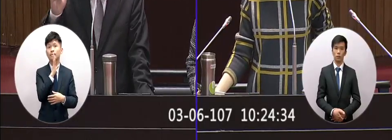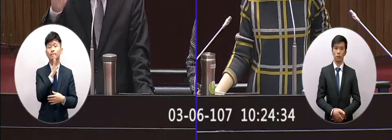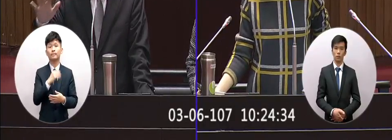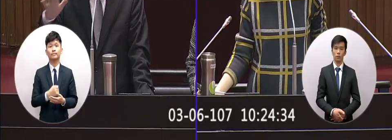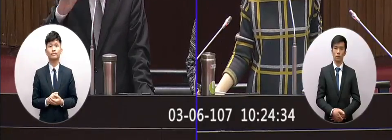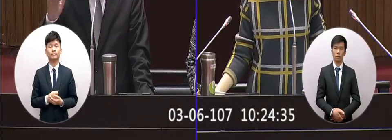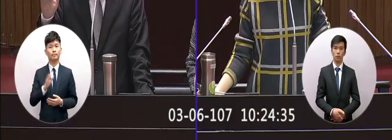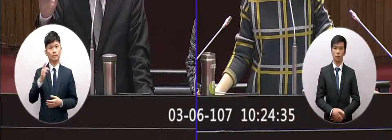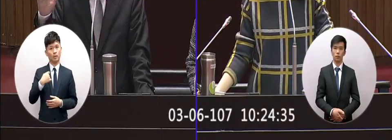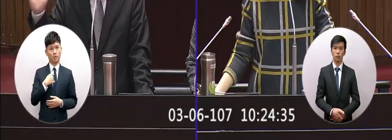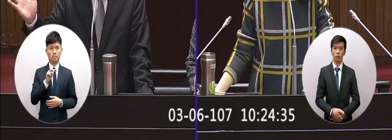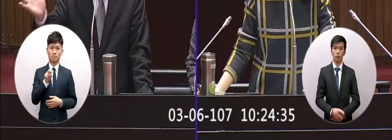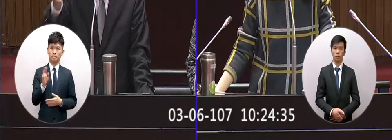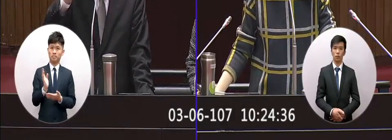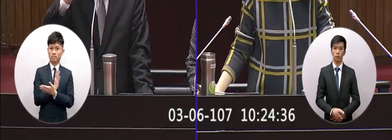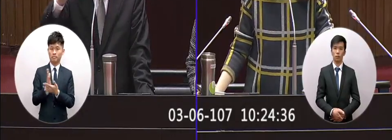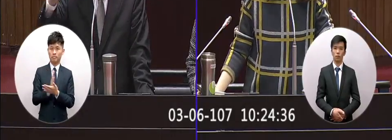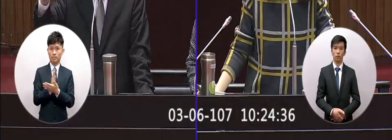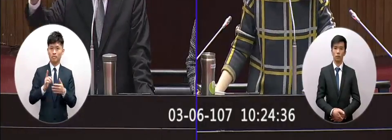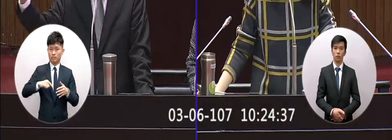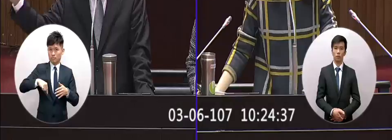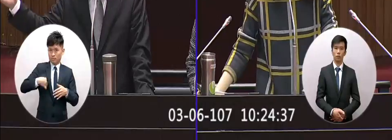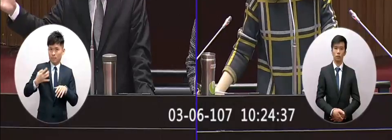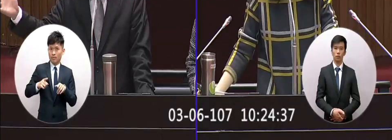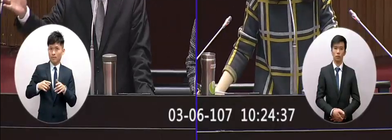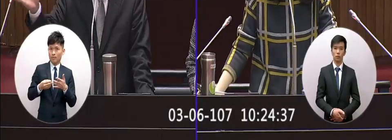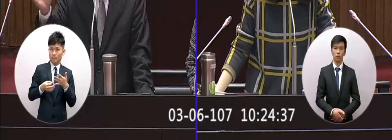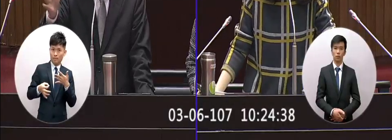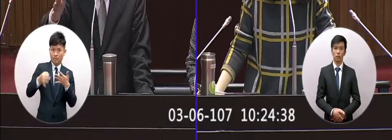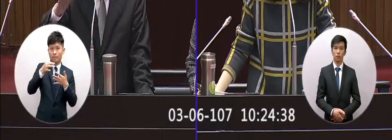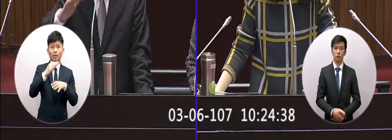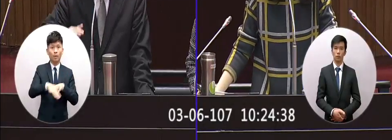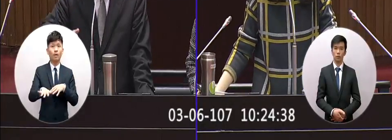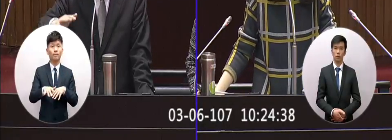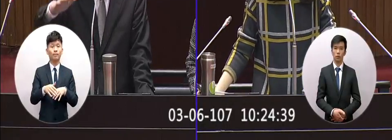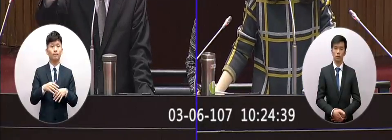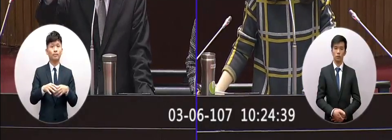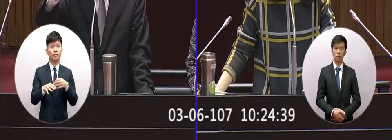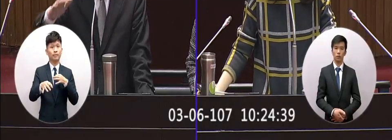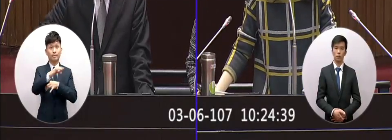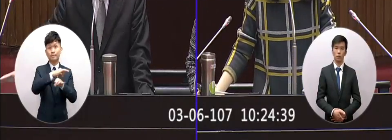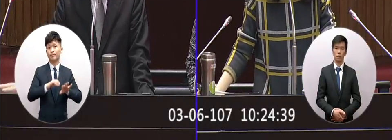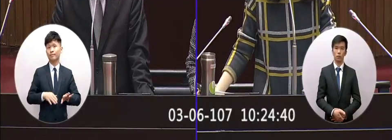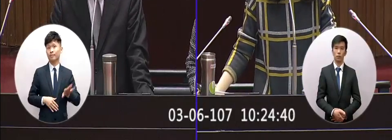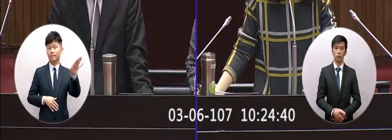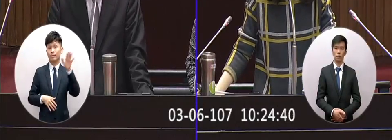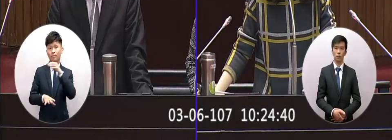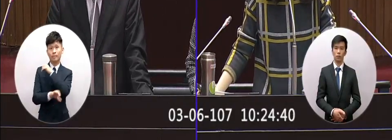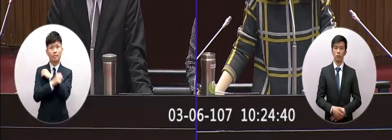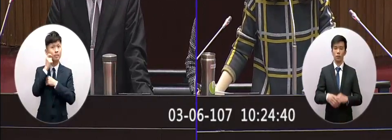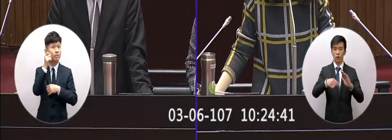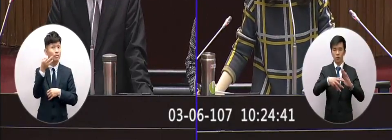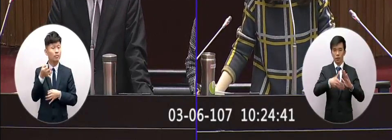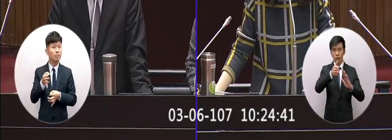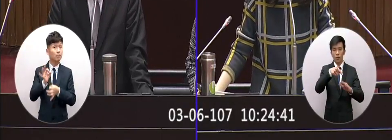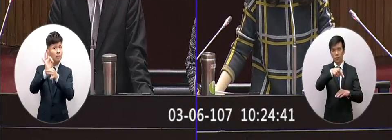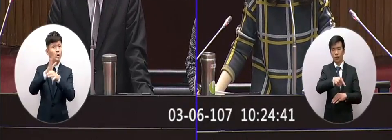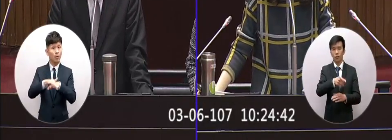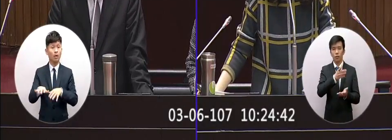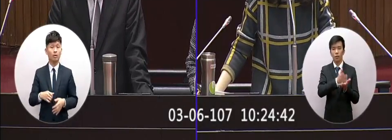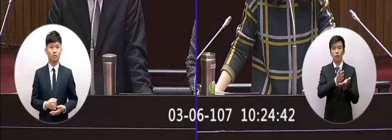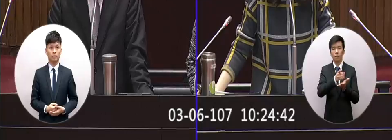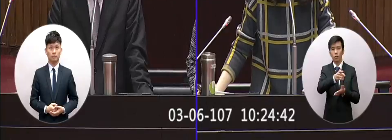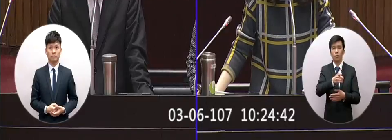呢，它在我看来，它应该是水到渠成。当经济发展，基本工资啊，我们可以调高。 你讲这些，我